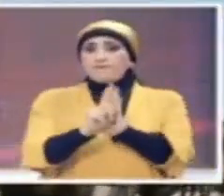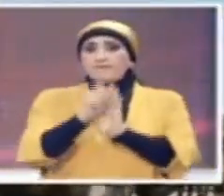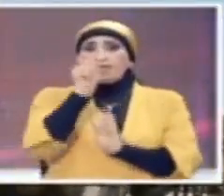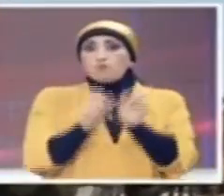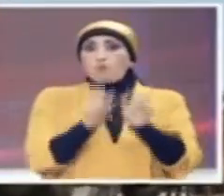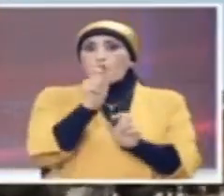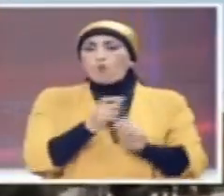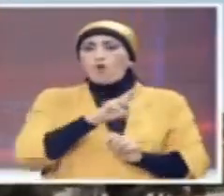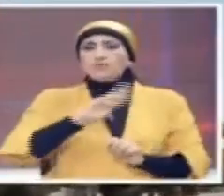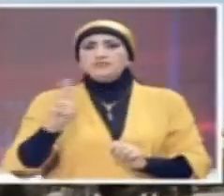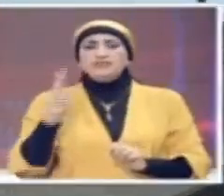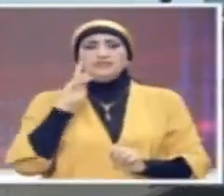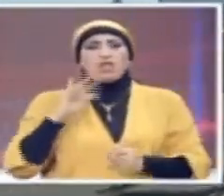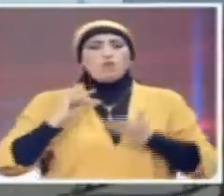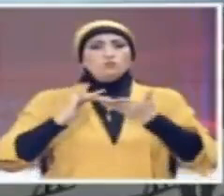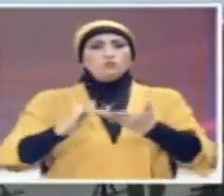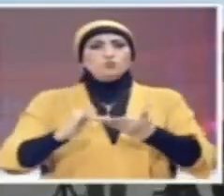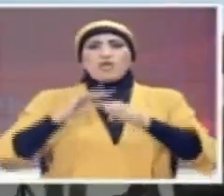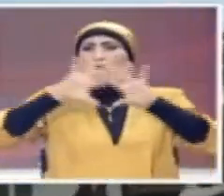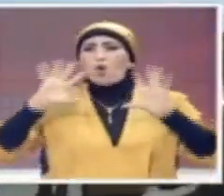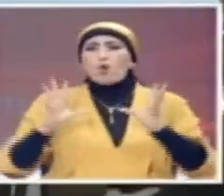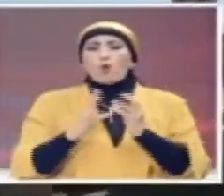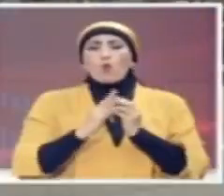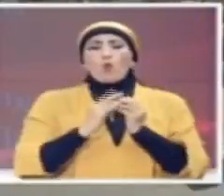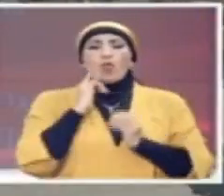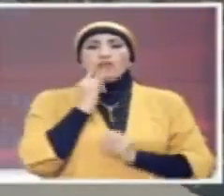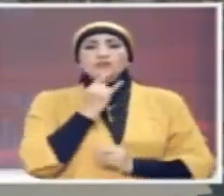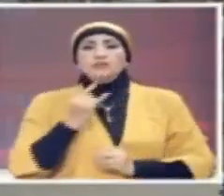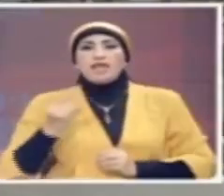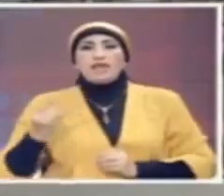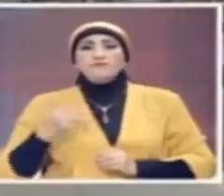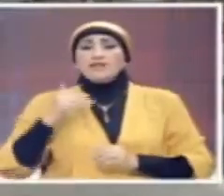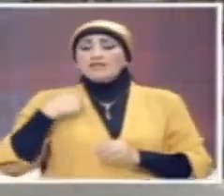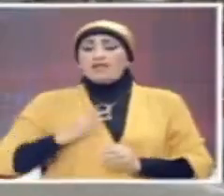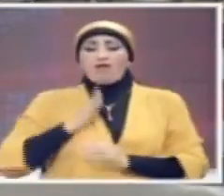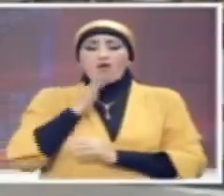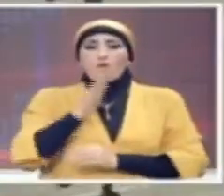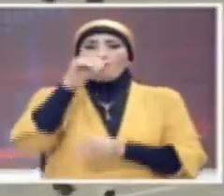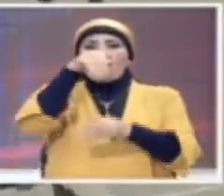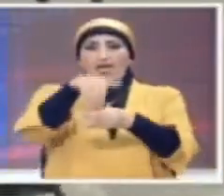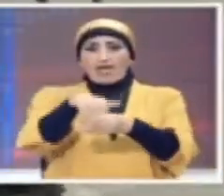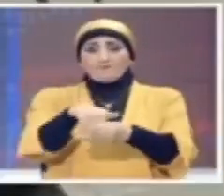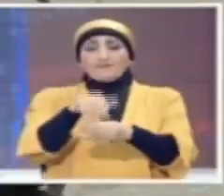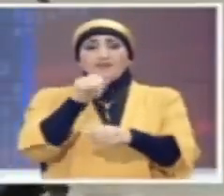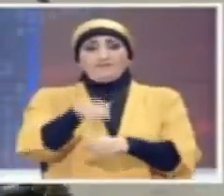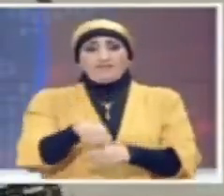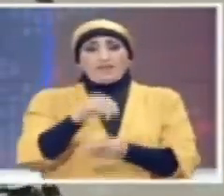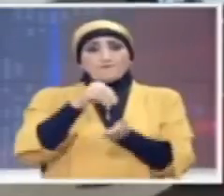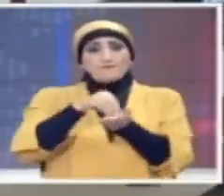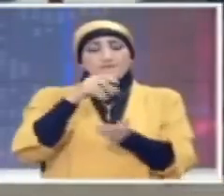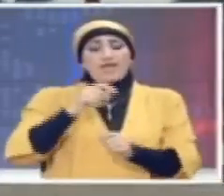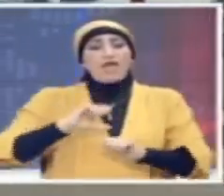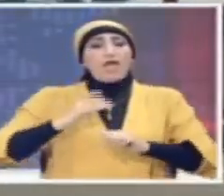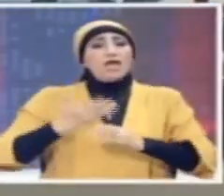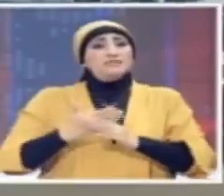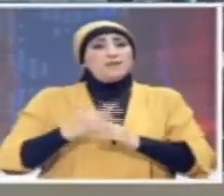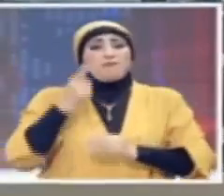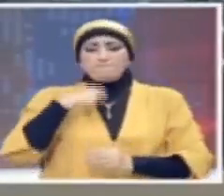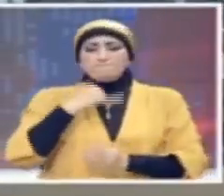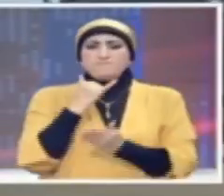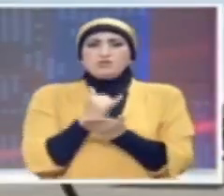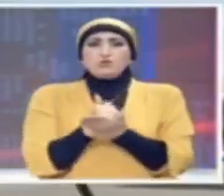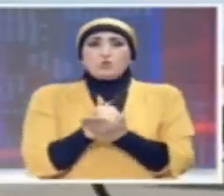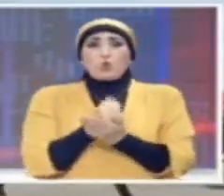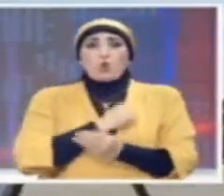المواطنين وتوفير المناخ الآمن لهم للإدلاء بأصواتهم انطلاقا من مسؤوليتها